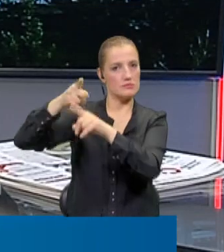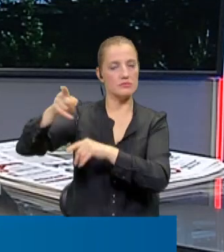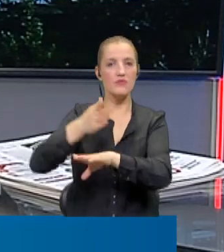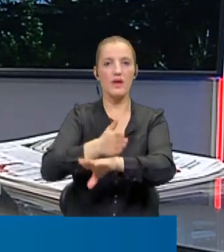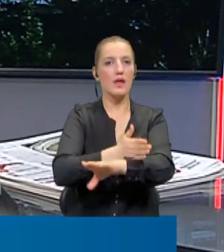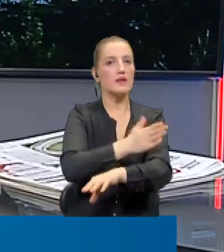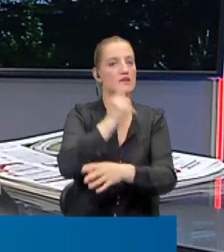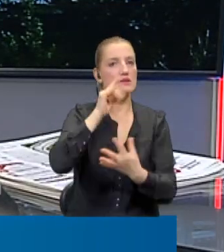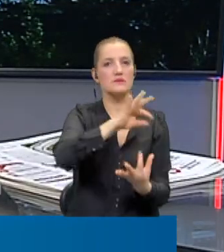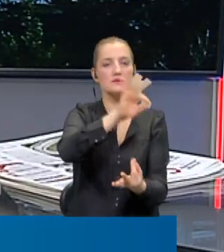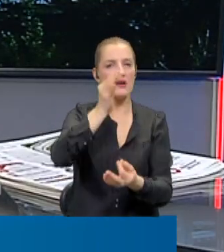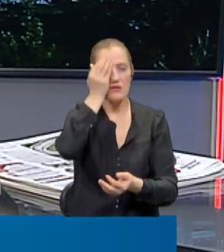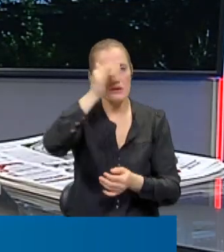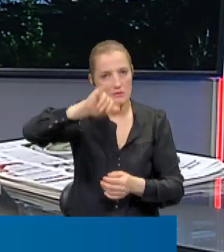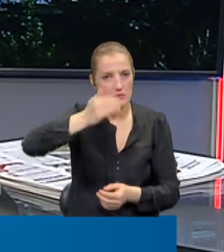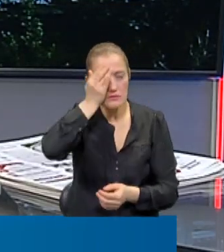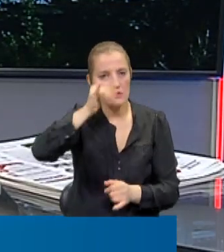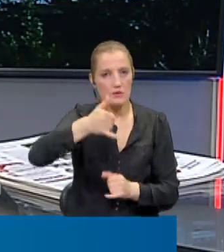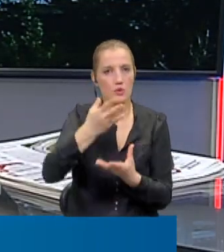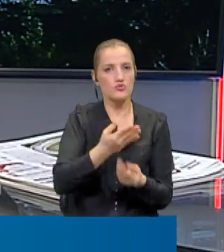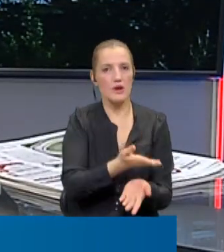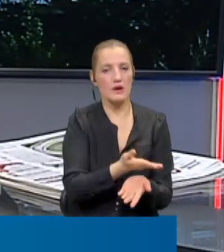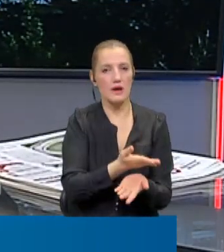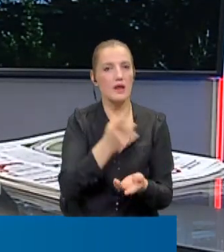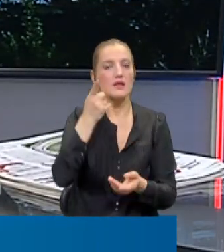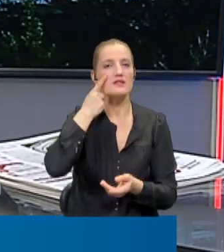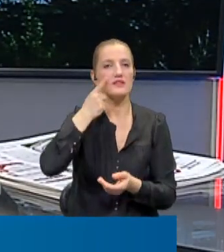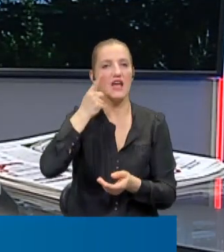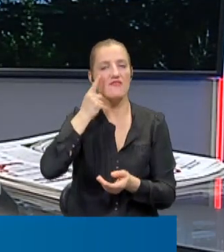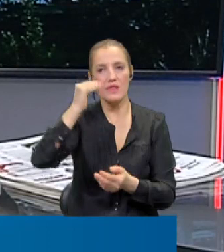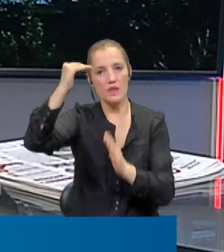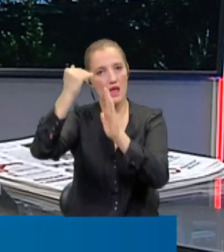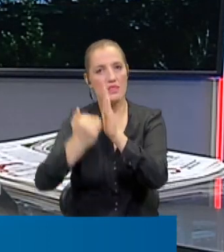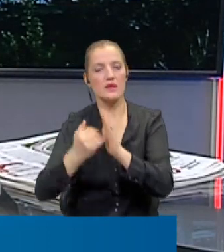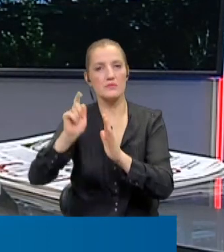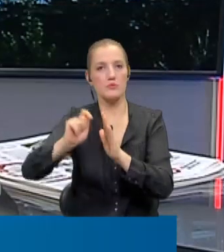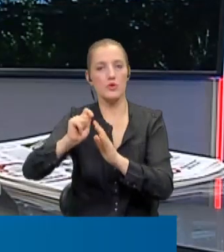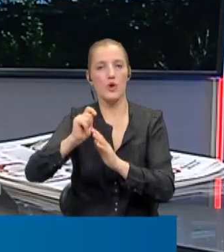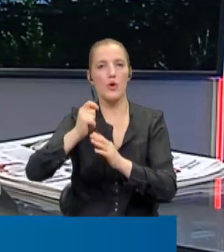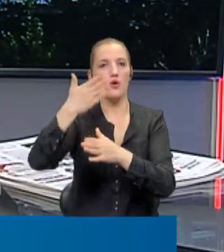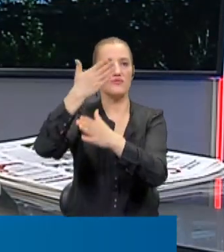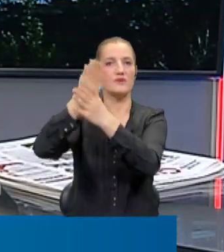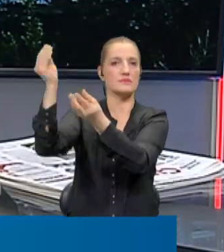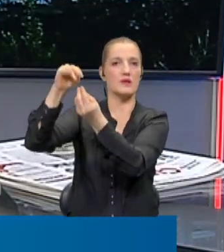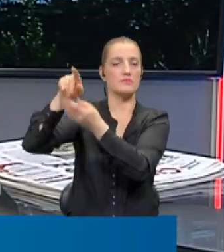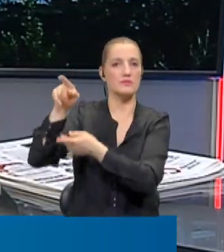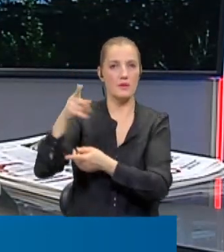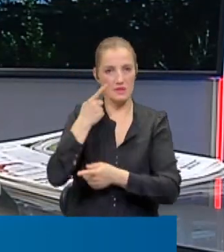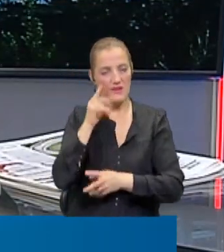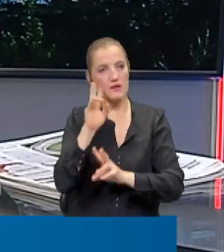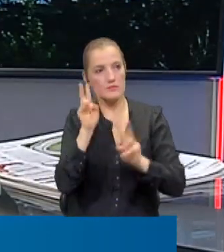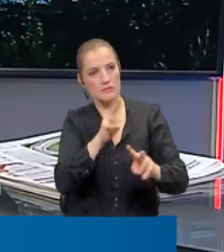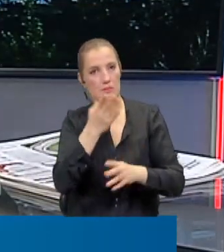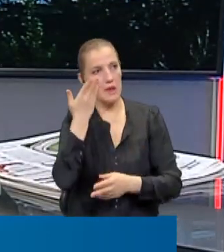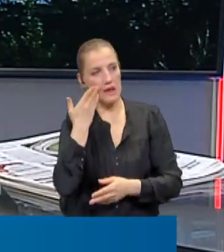vatandaşlığa da yoksul ulaşacak mı devlet indiriyor şirketler bindiriyor edevlet ne yapacak bakacak mı